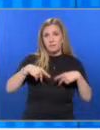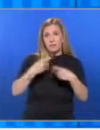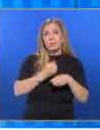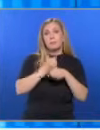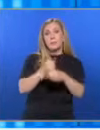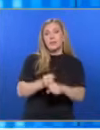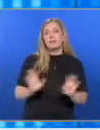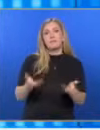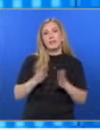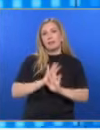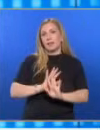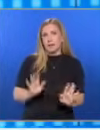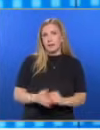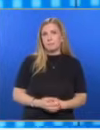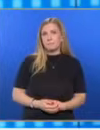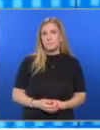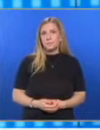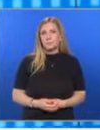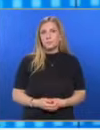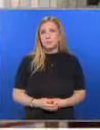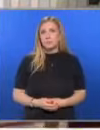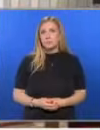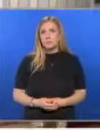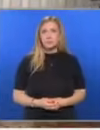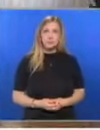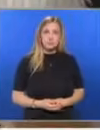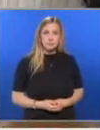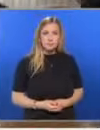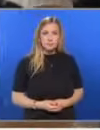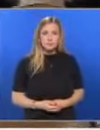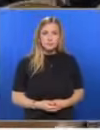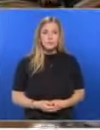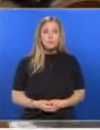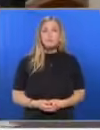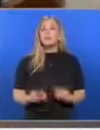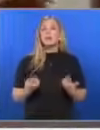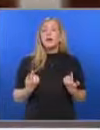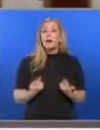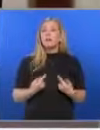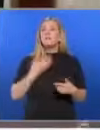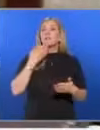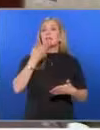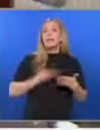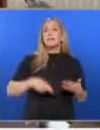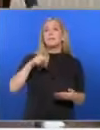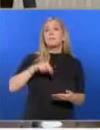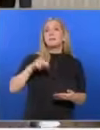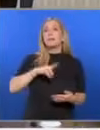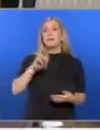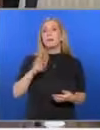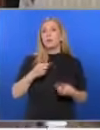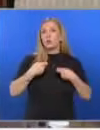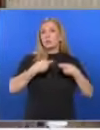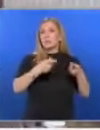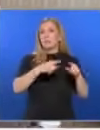мандата веднага, заяви вчера в президентството Кирил Петков. В декларацията на ППДБ, която изпратиха